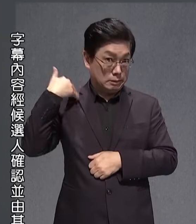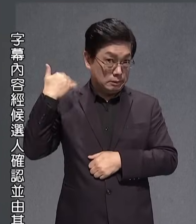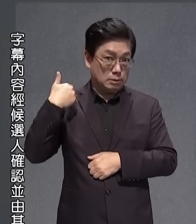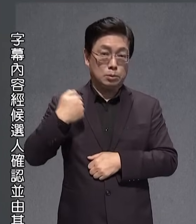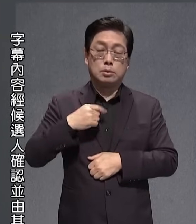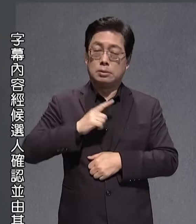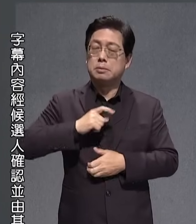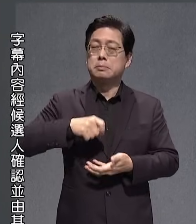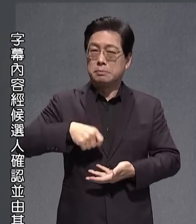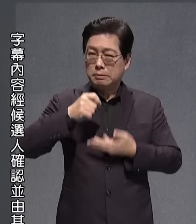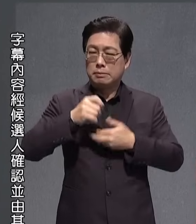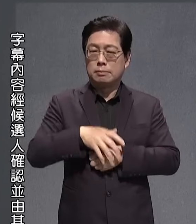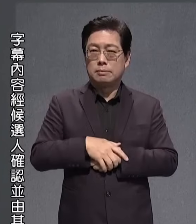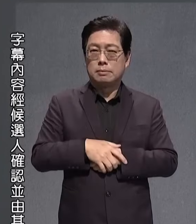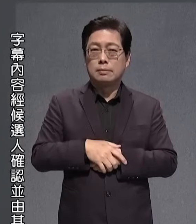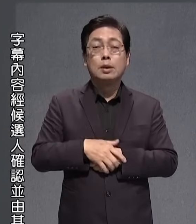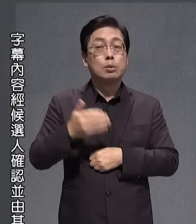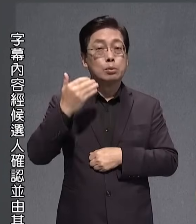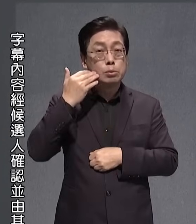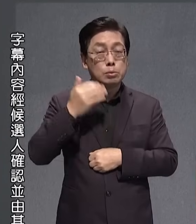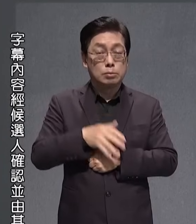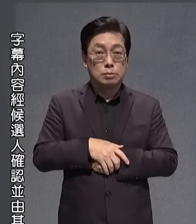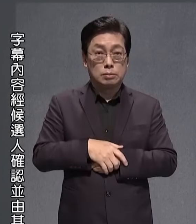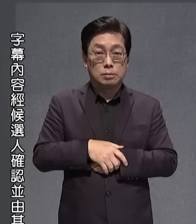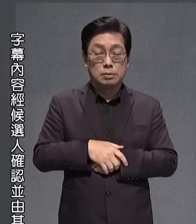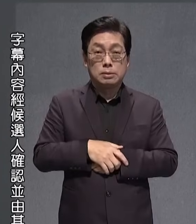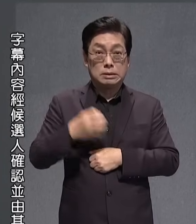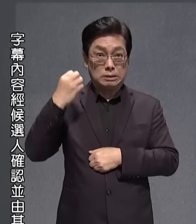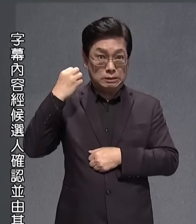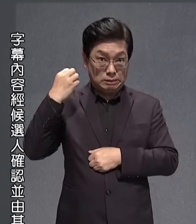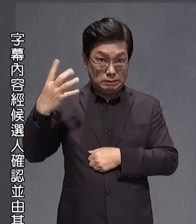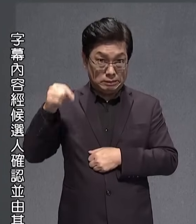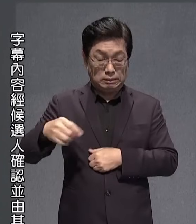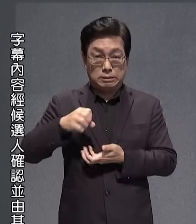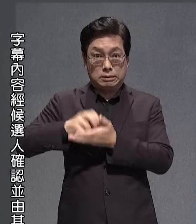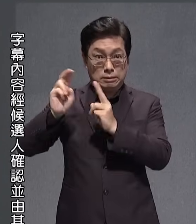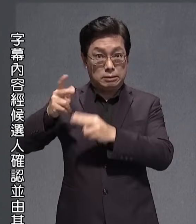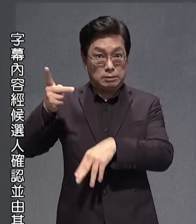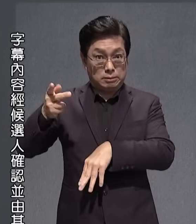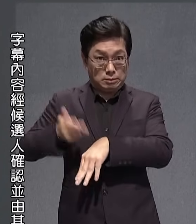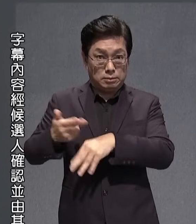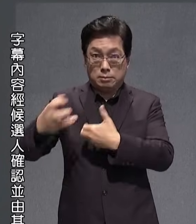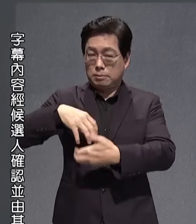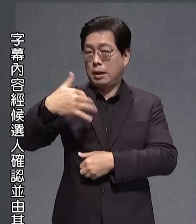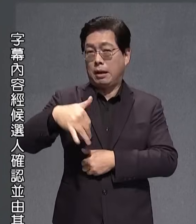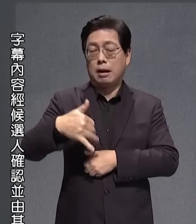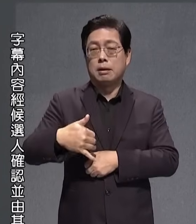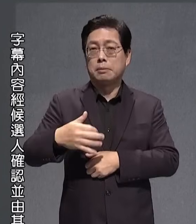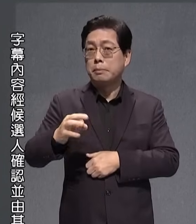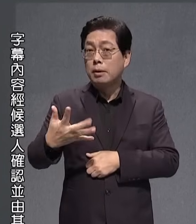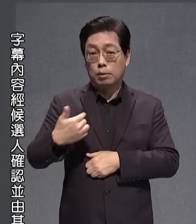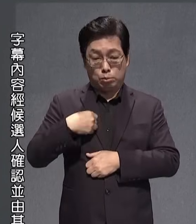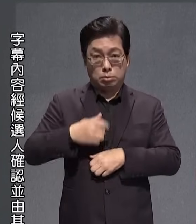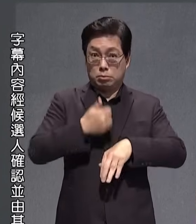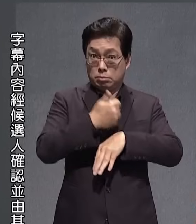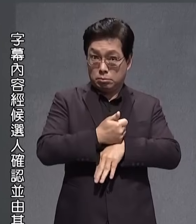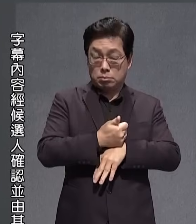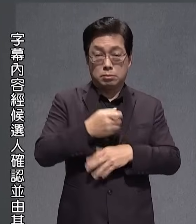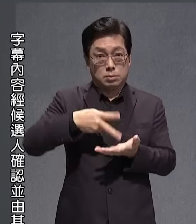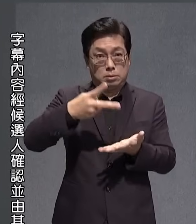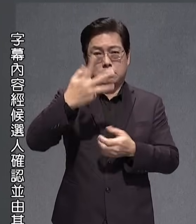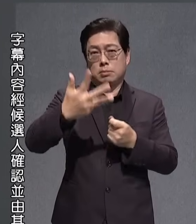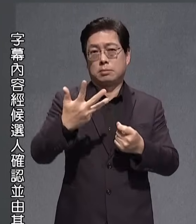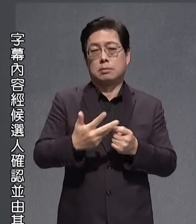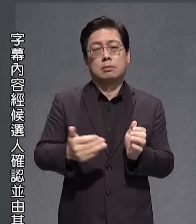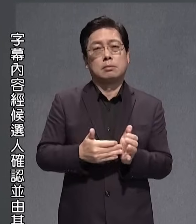之所以说没有把新兴的核能科技算在内，是因为我的任期两任也才